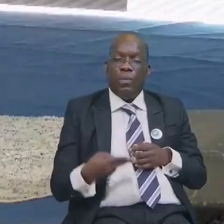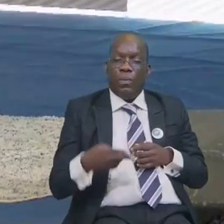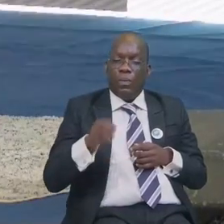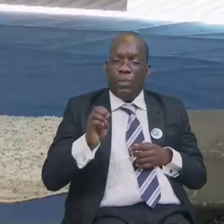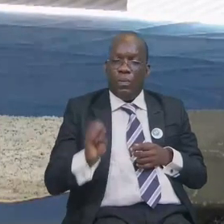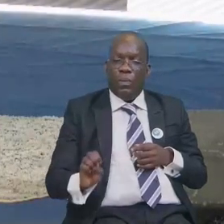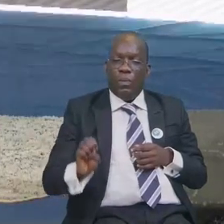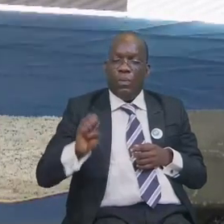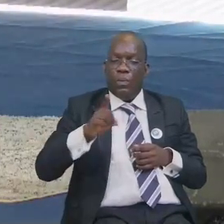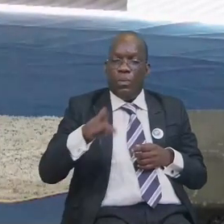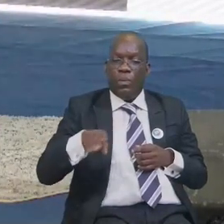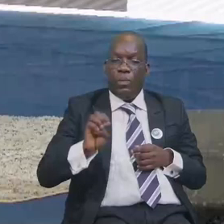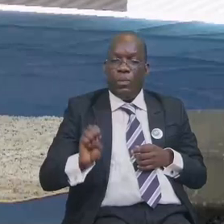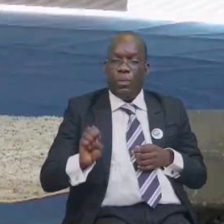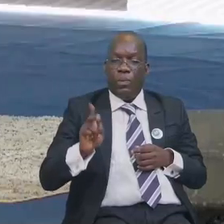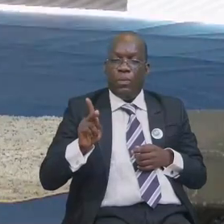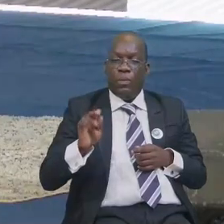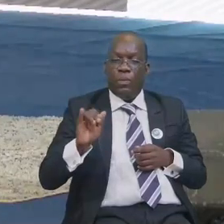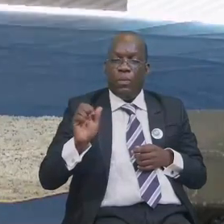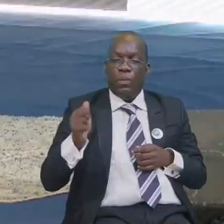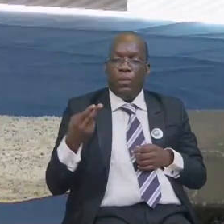La guérison d'Ézéchias.